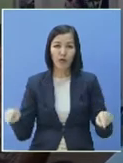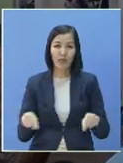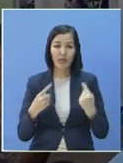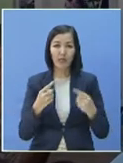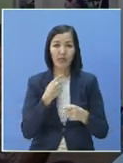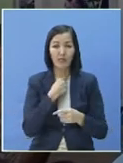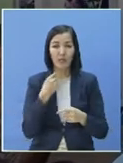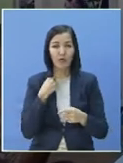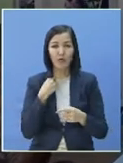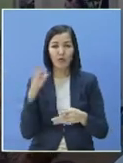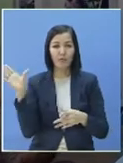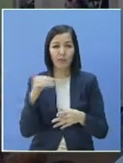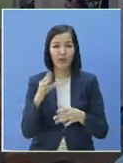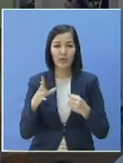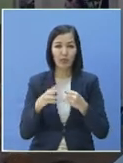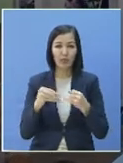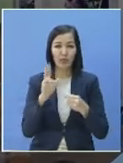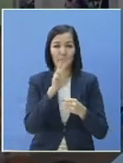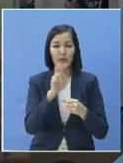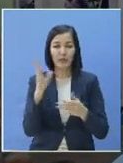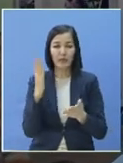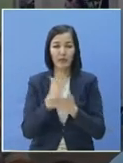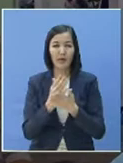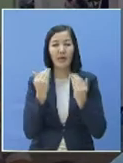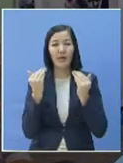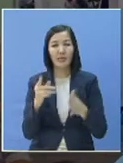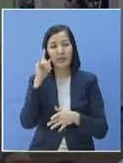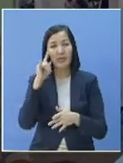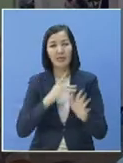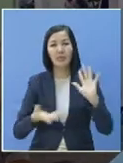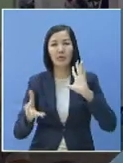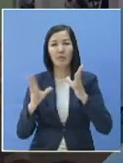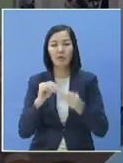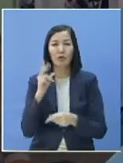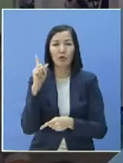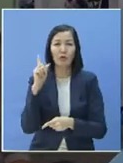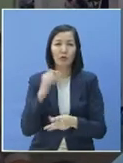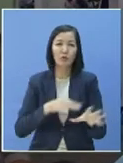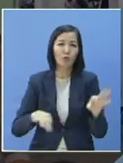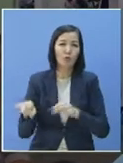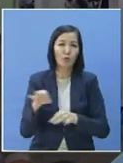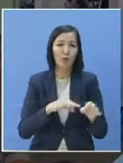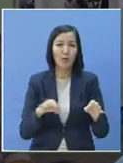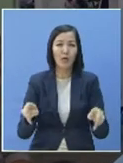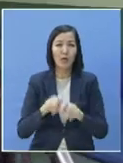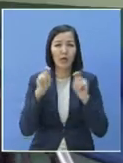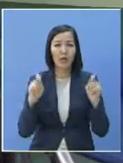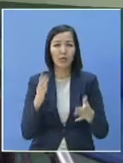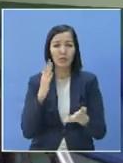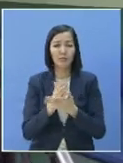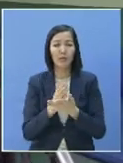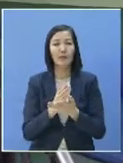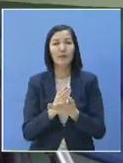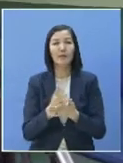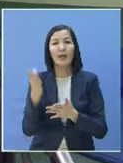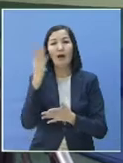Талдықорғанда ғана емес, барлық жерде жүзеге асырылып жатыр. Қазірдің өзінде Қазақстан бойынша 100-ден астам жоба қолданысқа енген. Айта